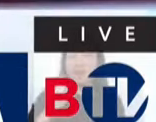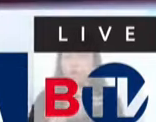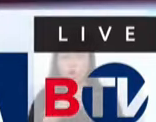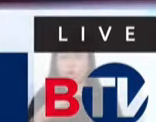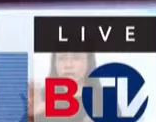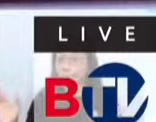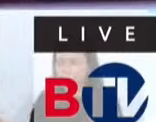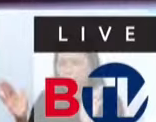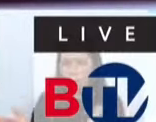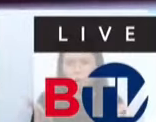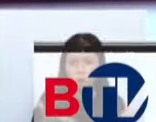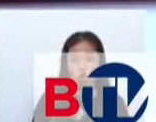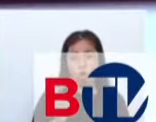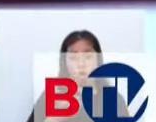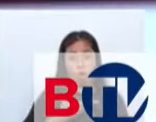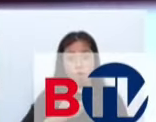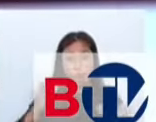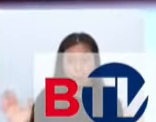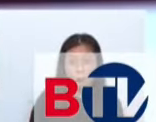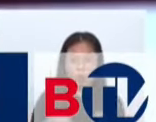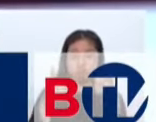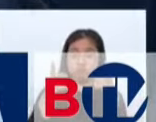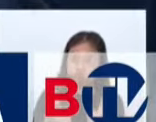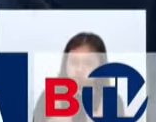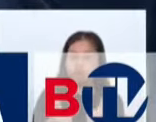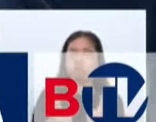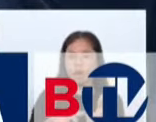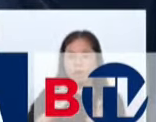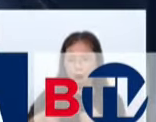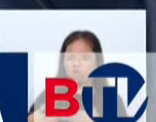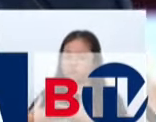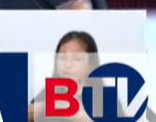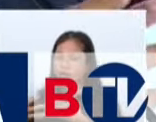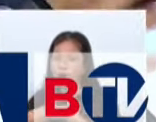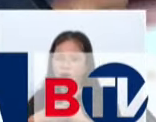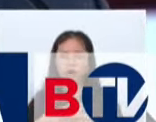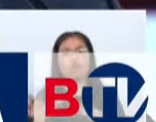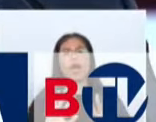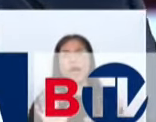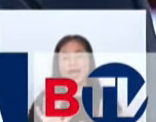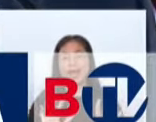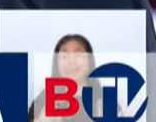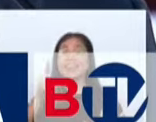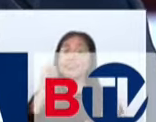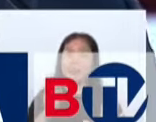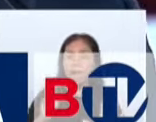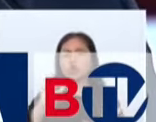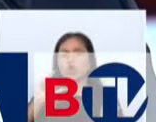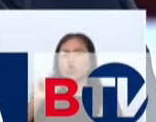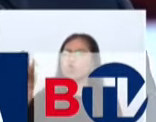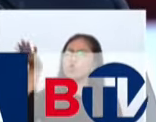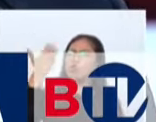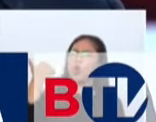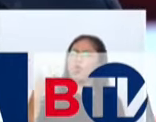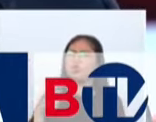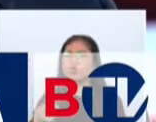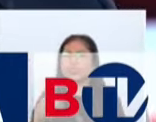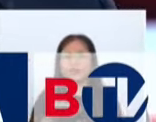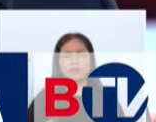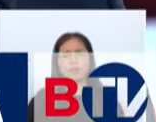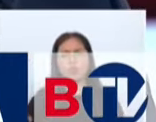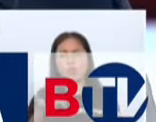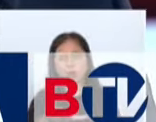Dan ketika kita membangun dengan baik tidak otomatis lalu jadi contoh yang harus dilakukan seperti yang dilakukan ketika era Bung Karno pada waktu itu